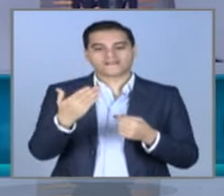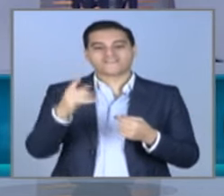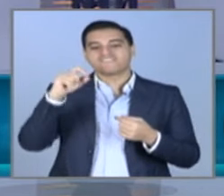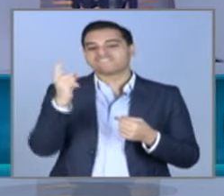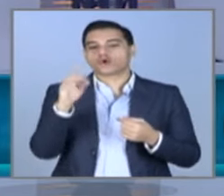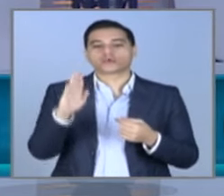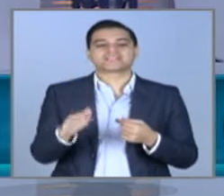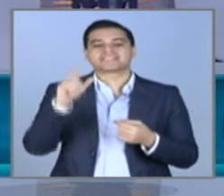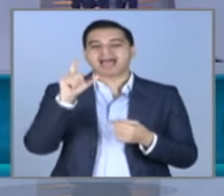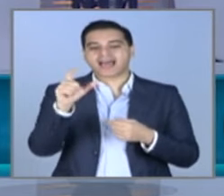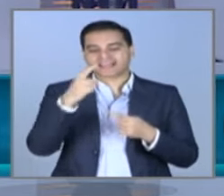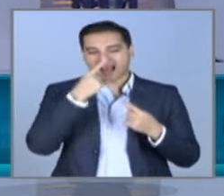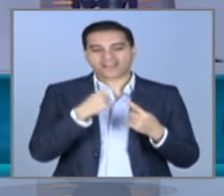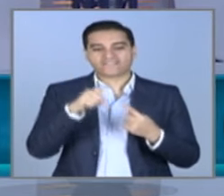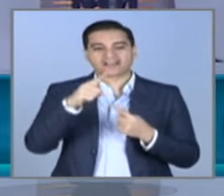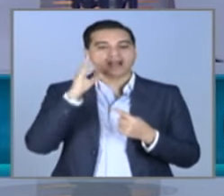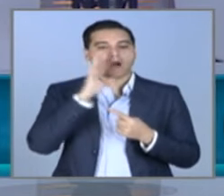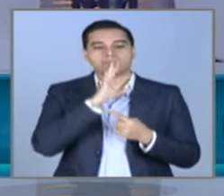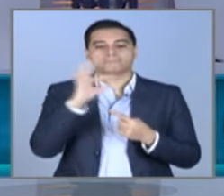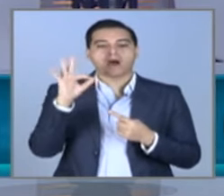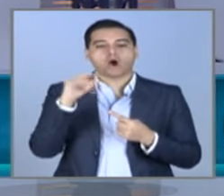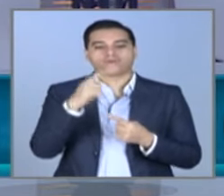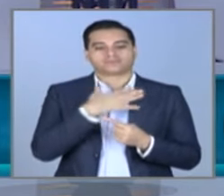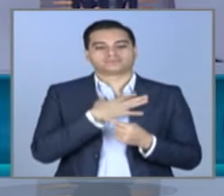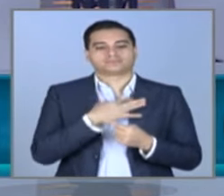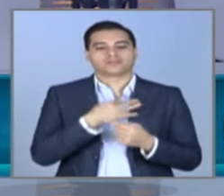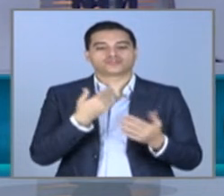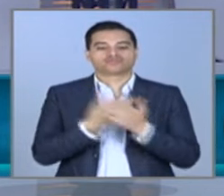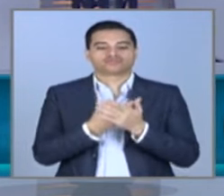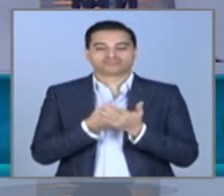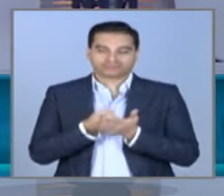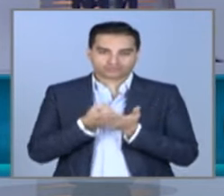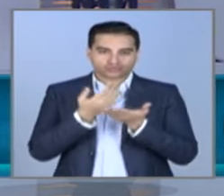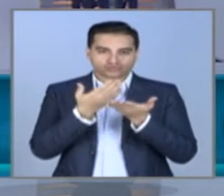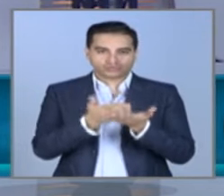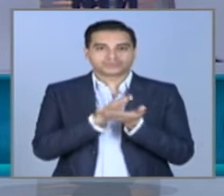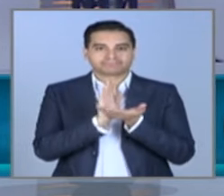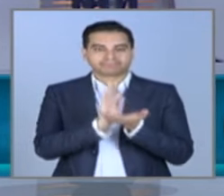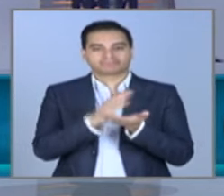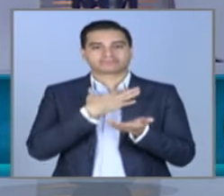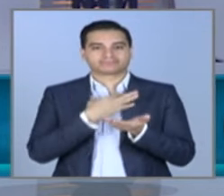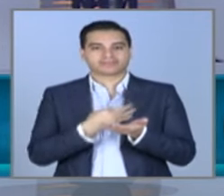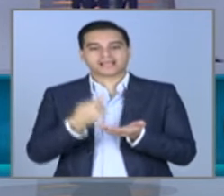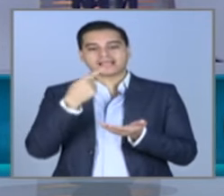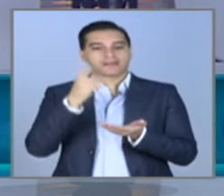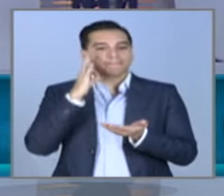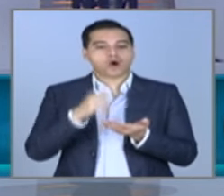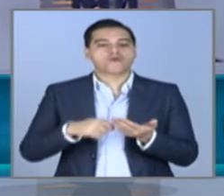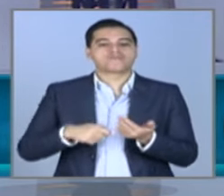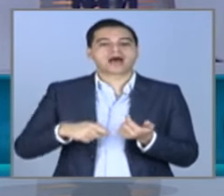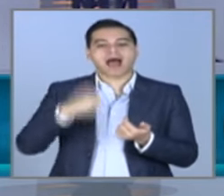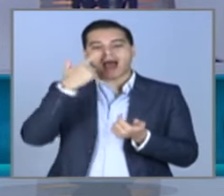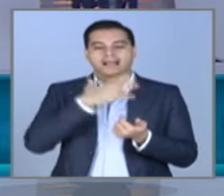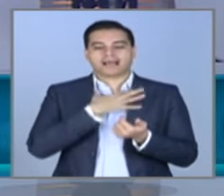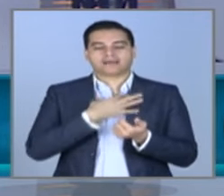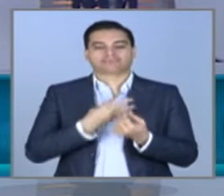فرسان الفيل هو أعلى وسام يتم منحه بإحدى الدول الإسكندنافية، فما